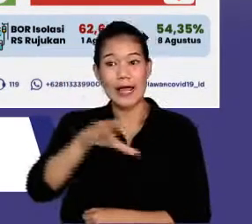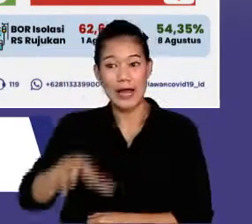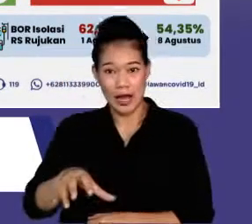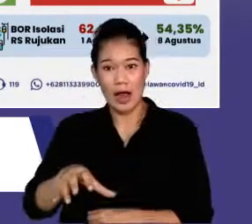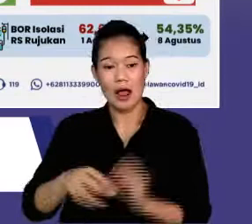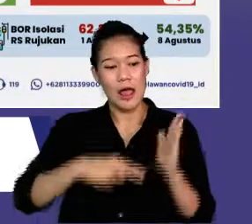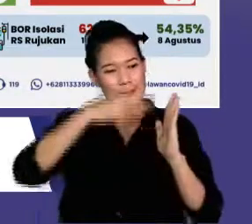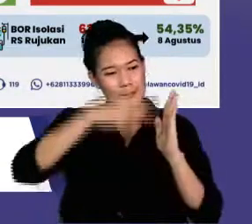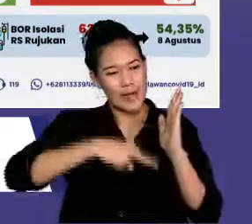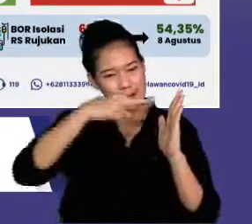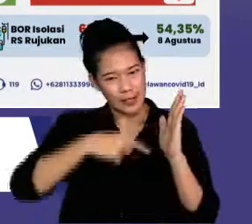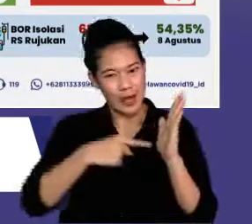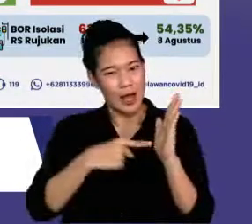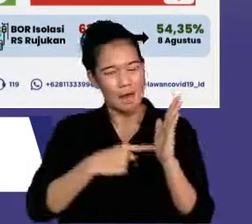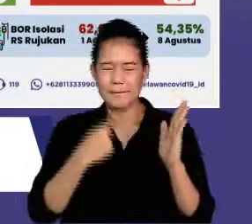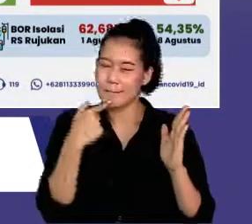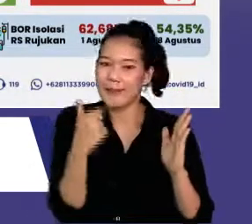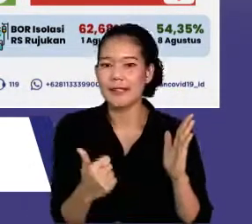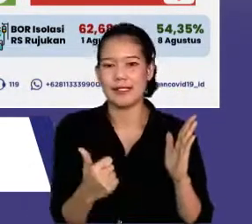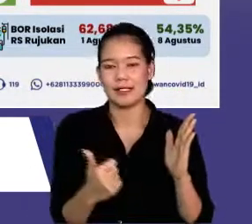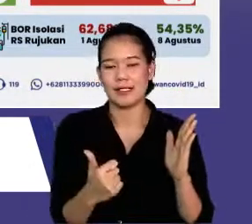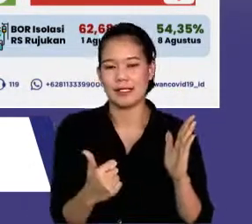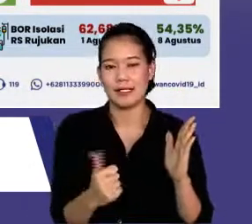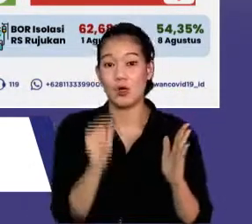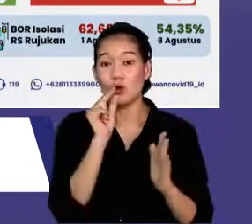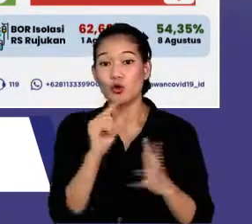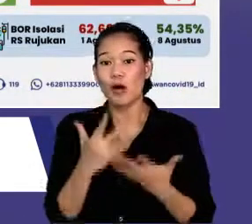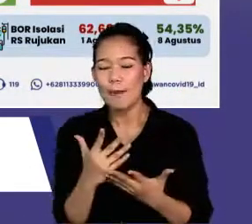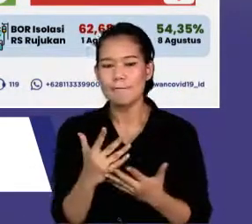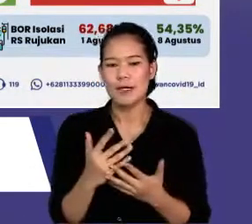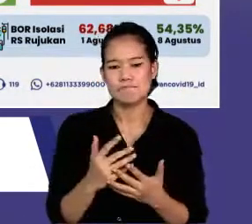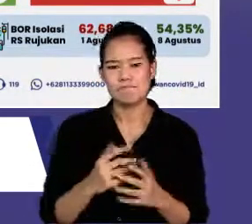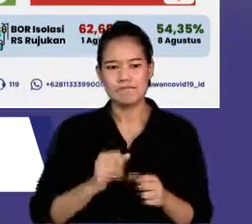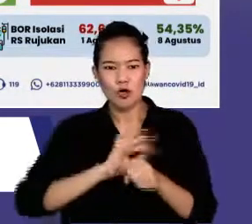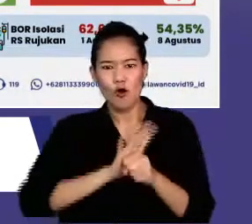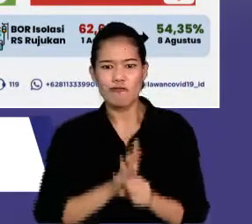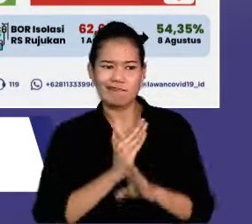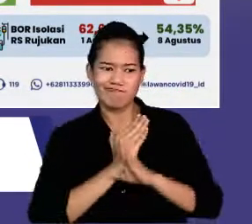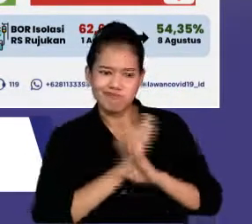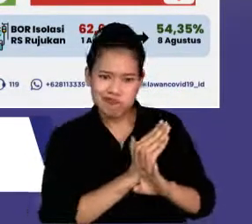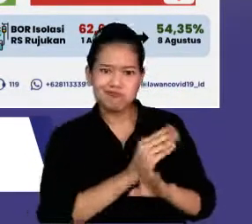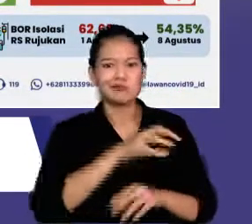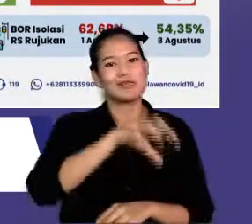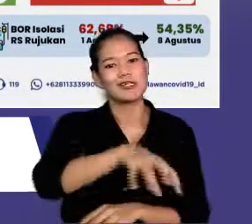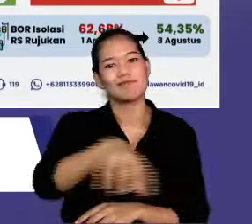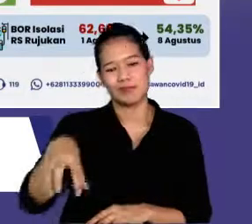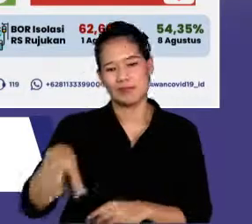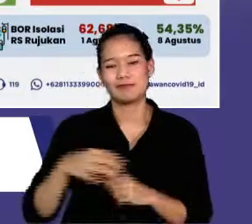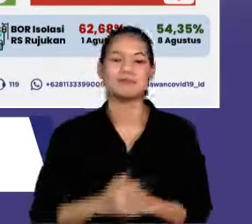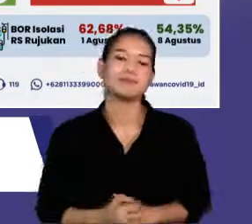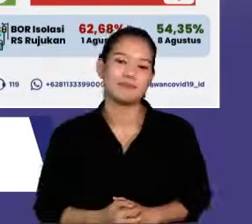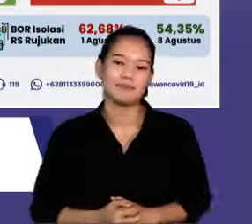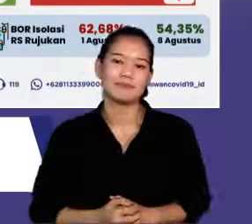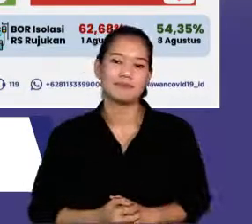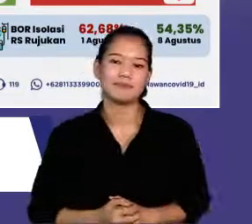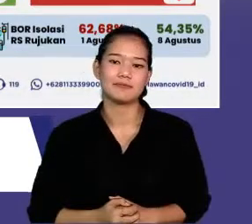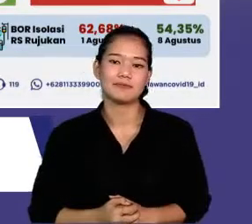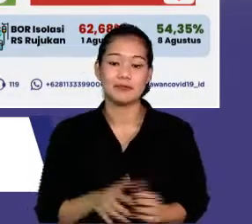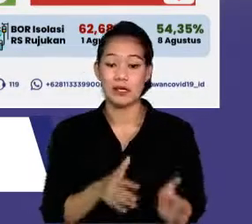daerah untuk membaca data sangat penting dalam usaha penanganan coffee 19 di daerahnya masing-masing